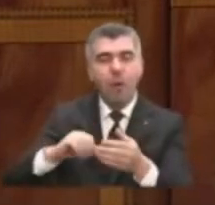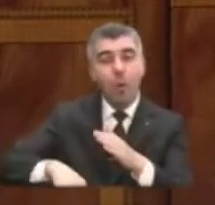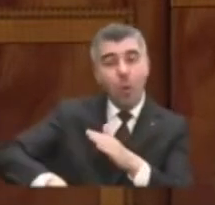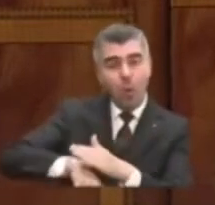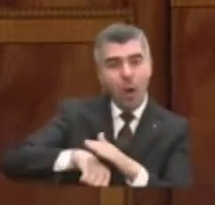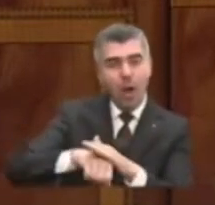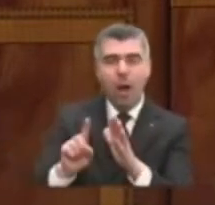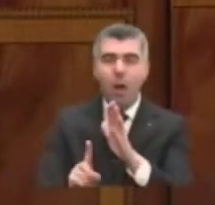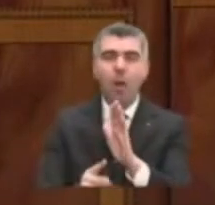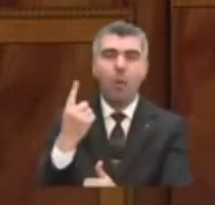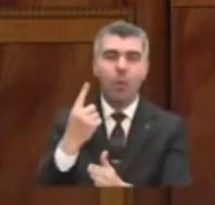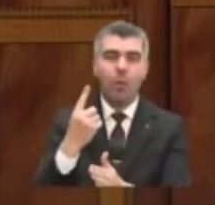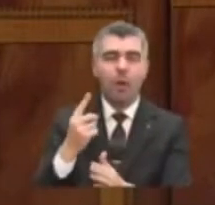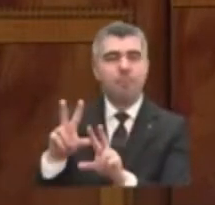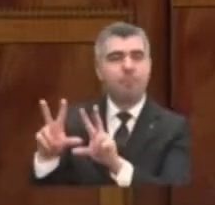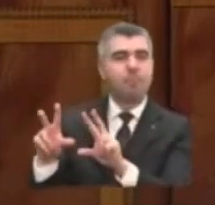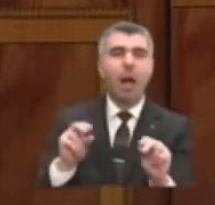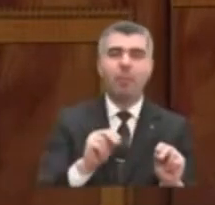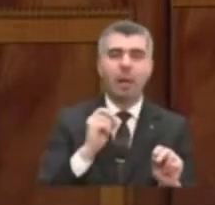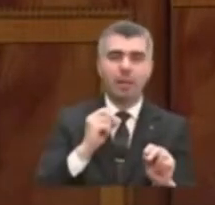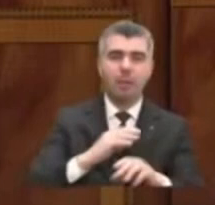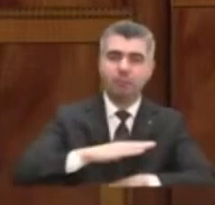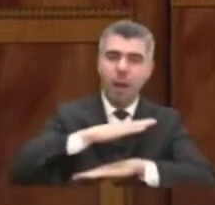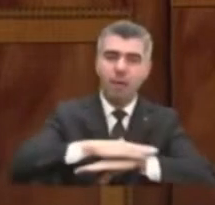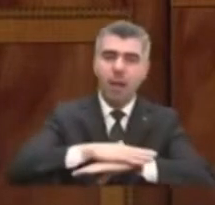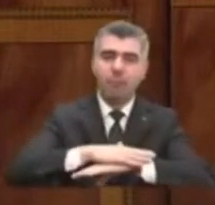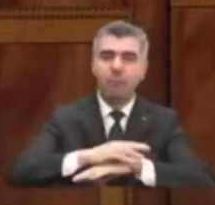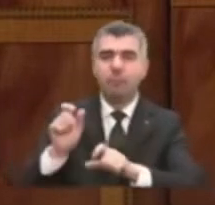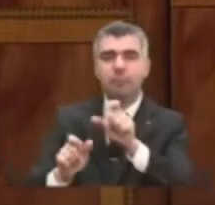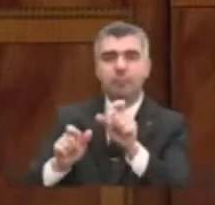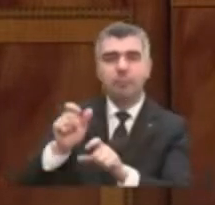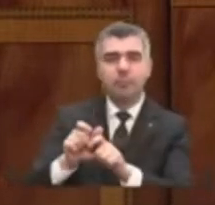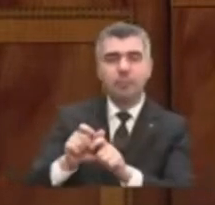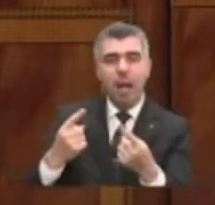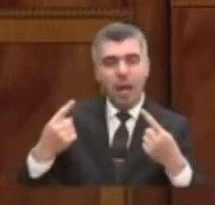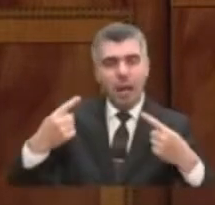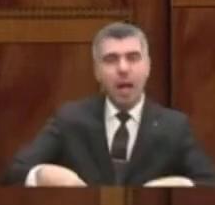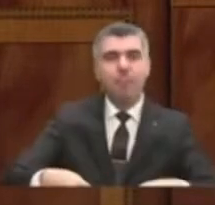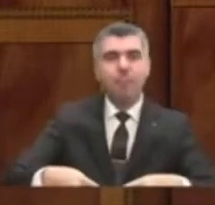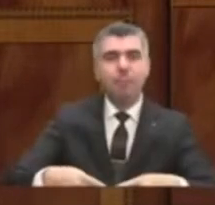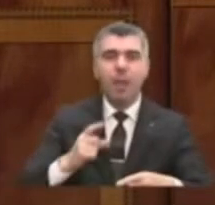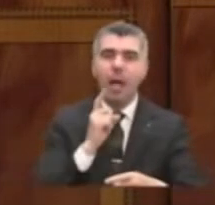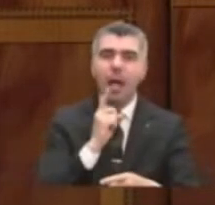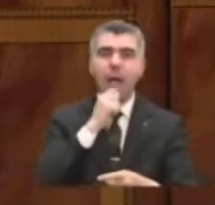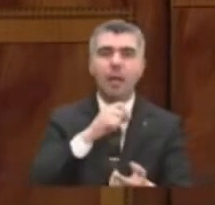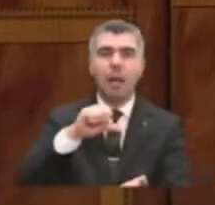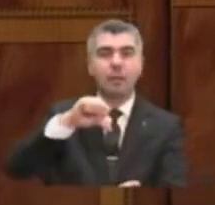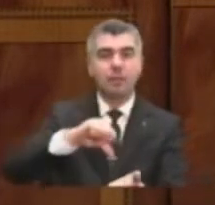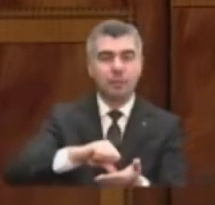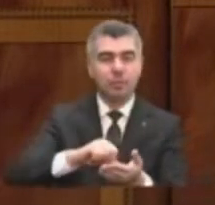ولكن كذلك بالقيم التي نشرها لاعبوه في ملاعب قطر